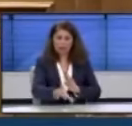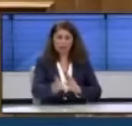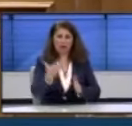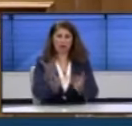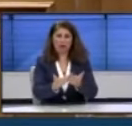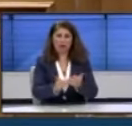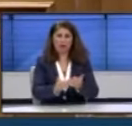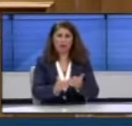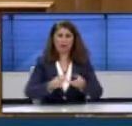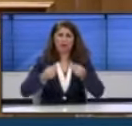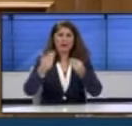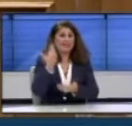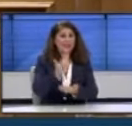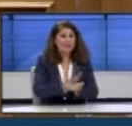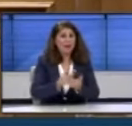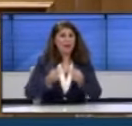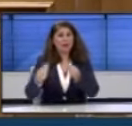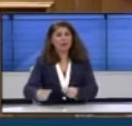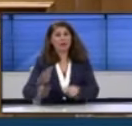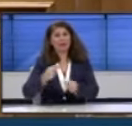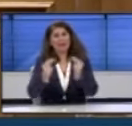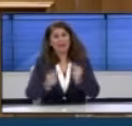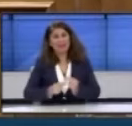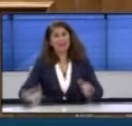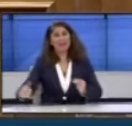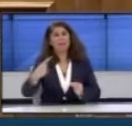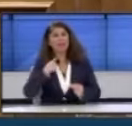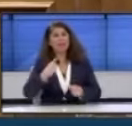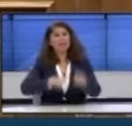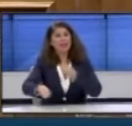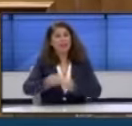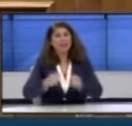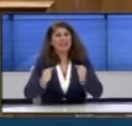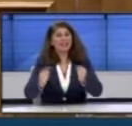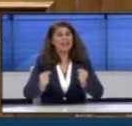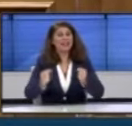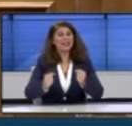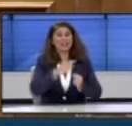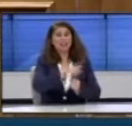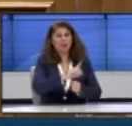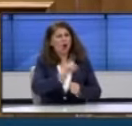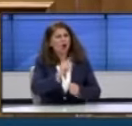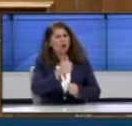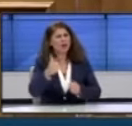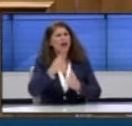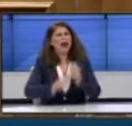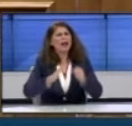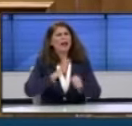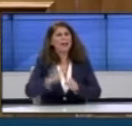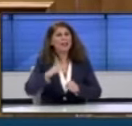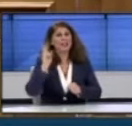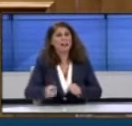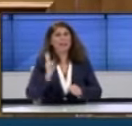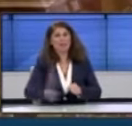Σας ζητάμε να δώσετε λύση. Αποτύχατε να διαχειριστείτε τις κρίσεις. Είστε όχι μόνο ανεπαρκείς, αλλά